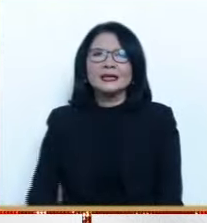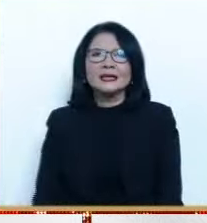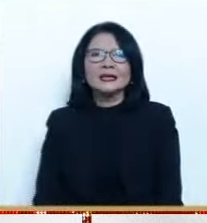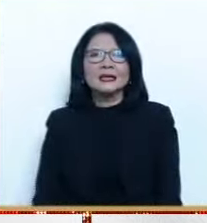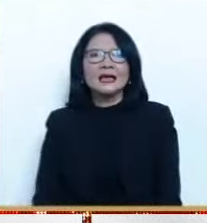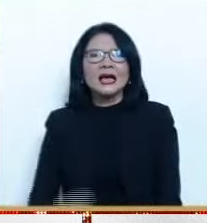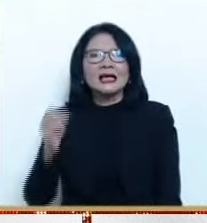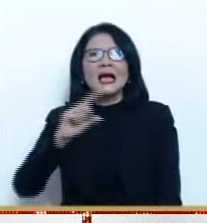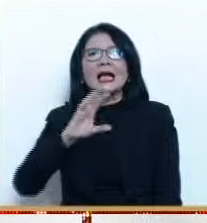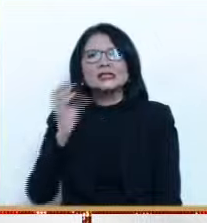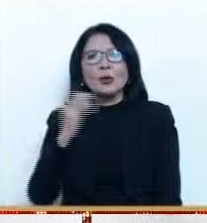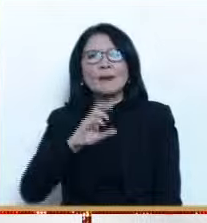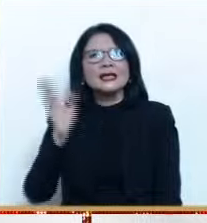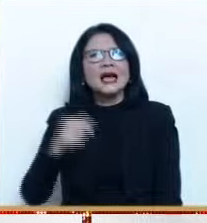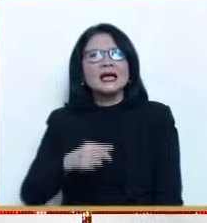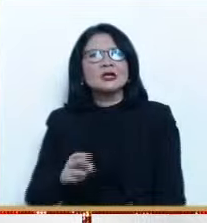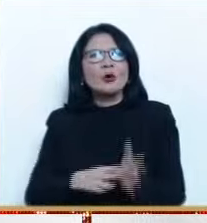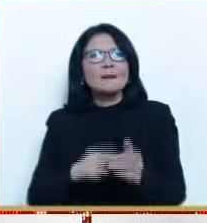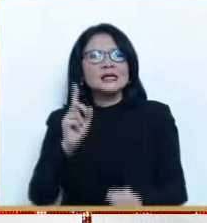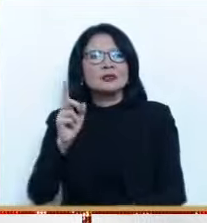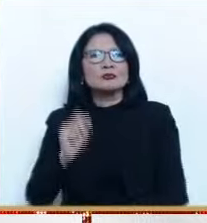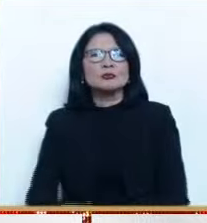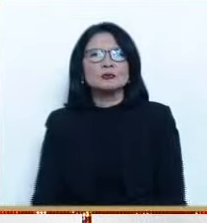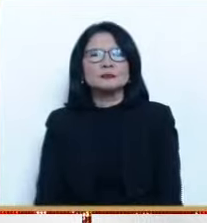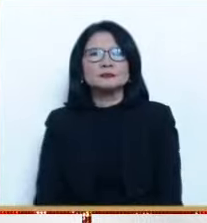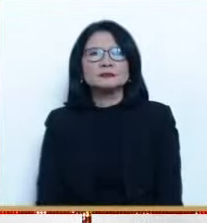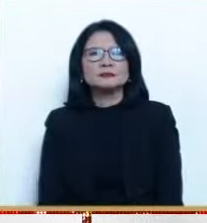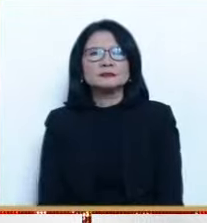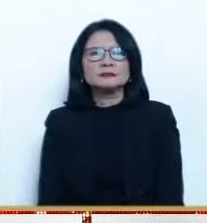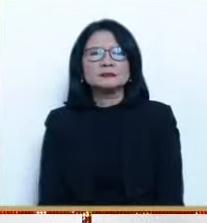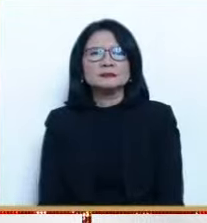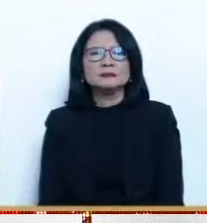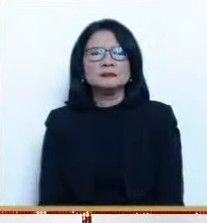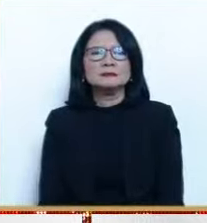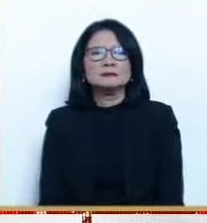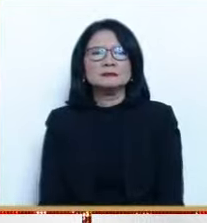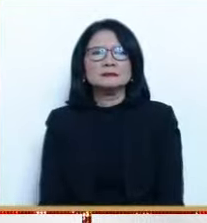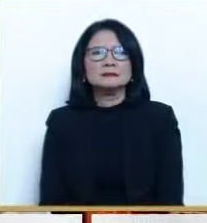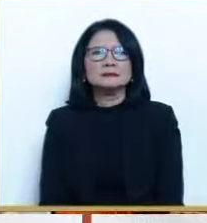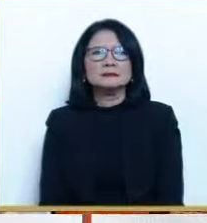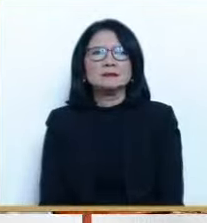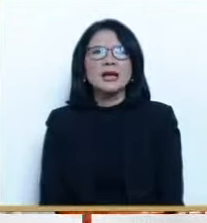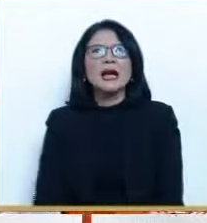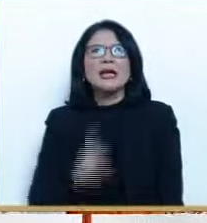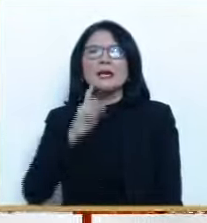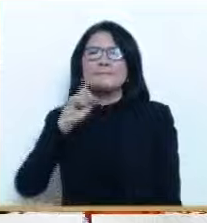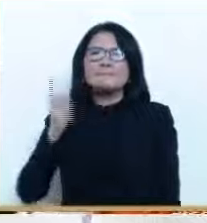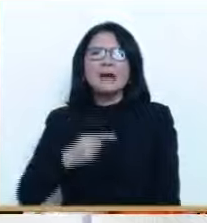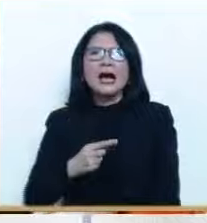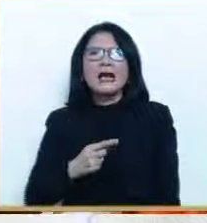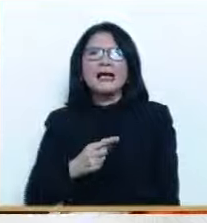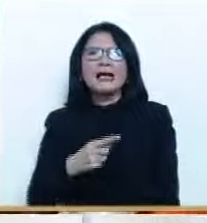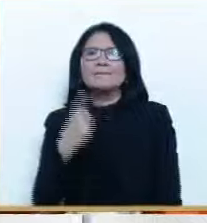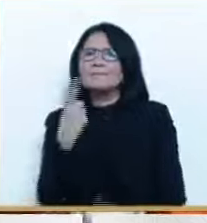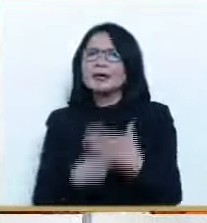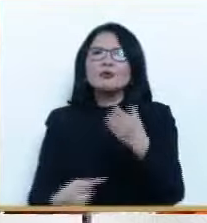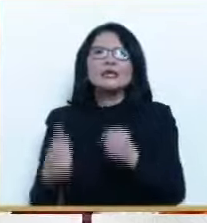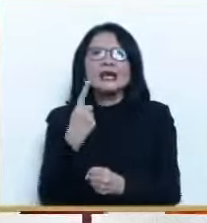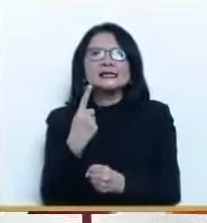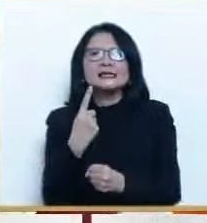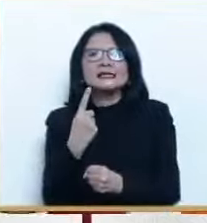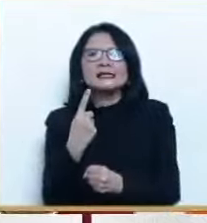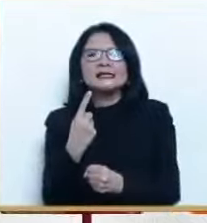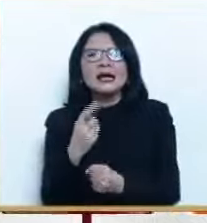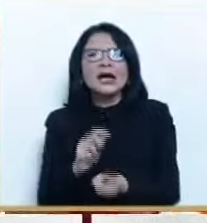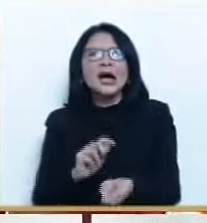calon gubernur nomor urut 1 silakan Pak waktunya 1 menit sejak Bapak berbicara yang paling utama bagi saya adalah